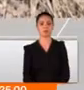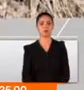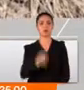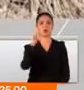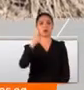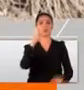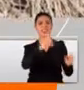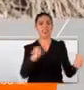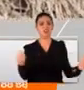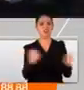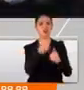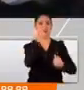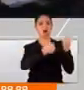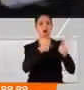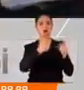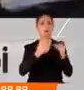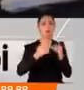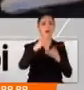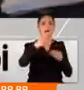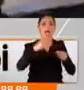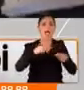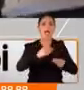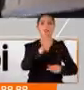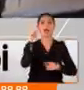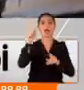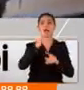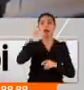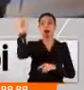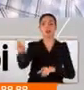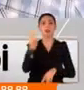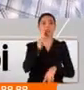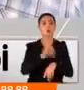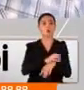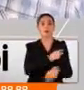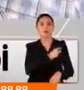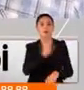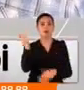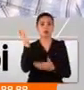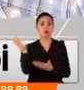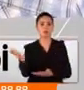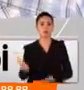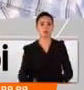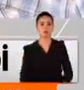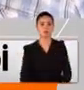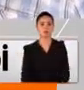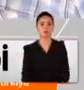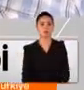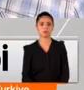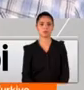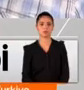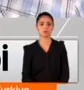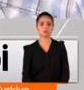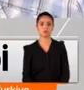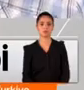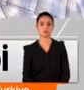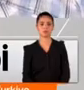treninin çarptığı araç metrelerce öteye savruldu. Arslan ise son anda kaçtı. Dedi ki kardeşim benim duracak imkanım yoktu